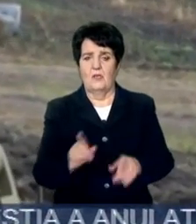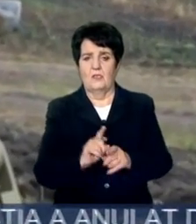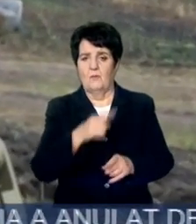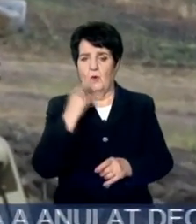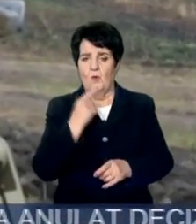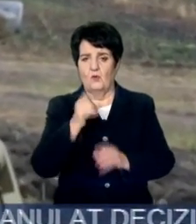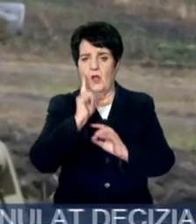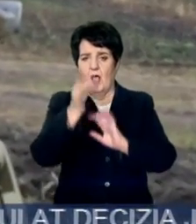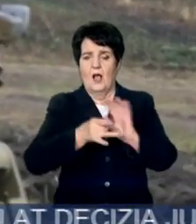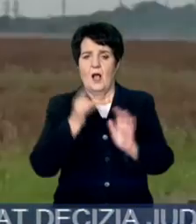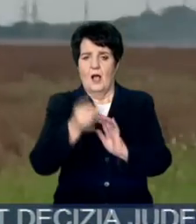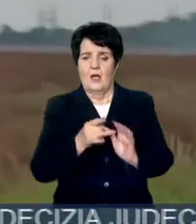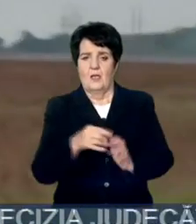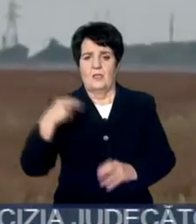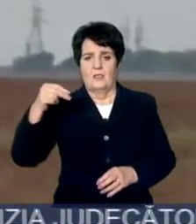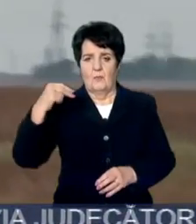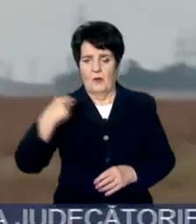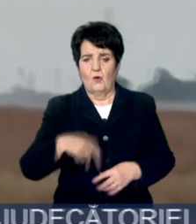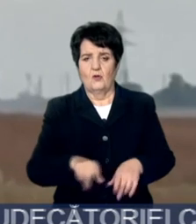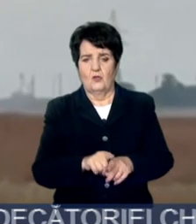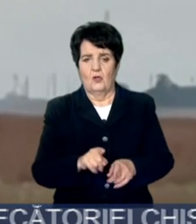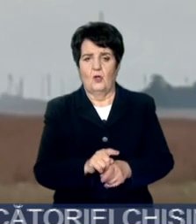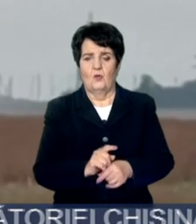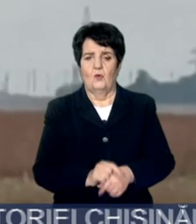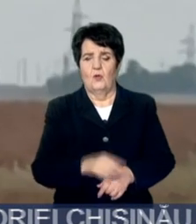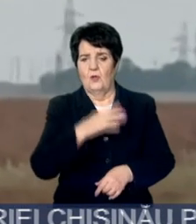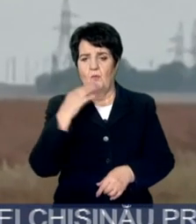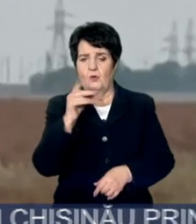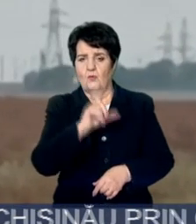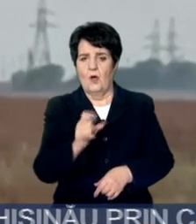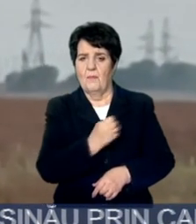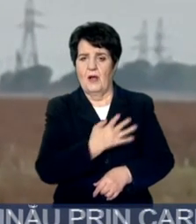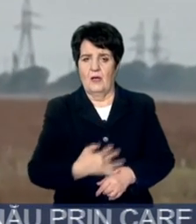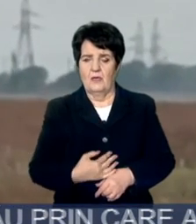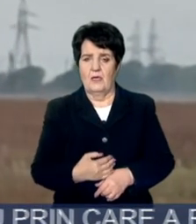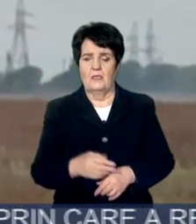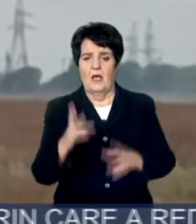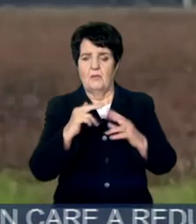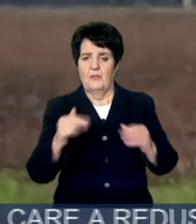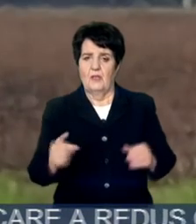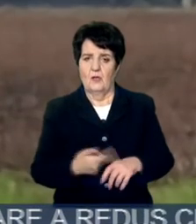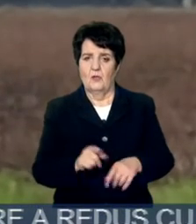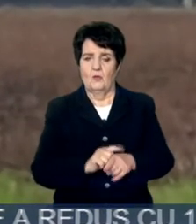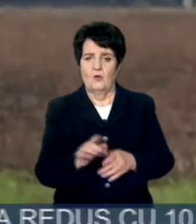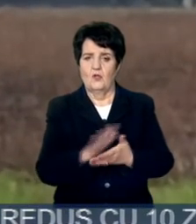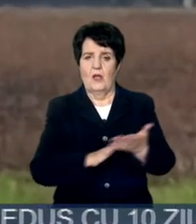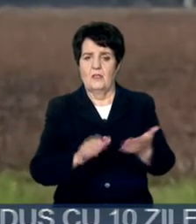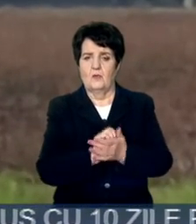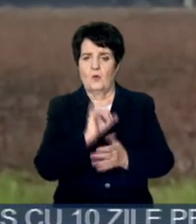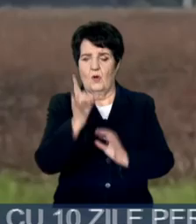lansat rachete asupra orașului Zaporojie, unde mai mulți oameni au fost răniți. În regiunea Dnepropetrovsk, invadatorii ruși au distrus cu o